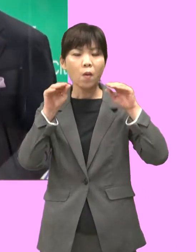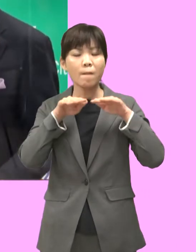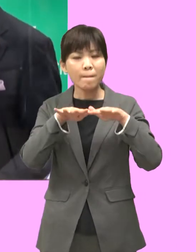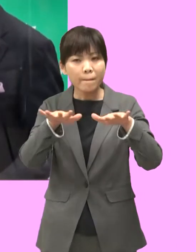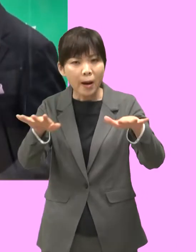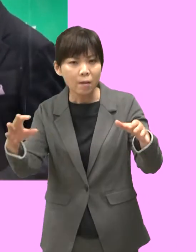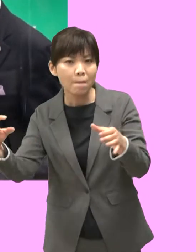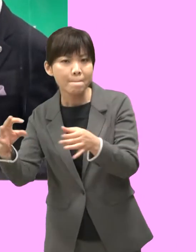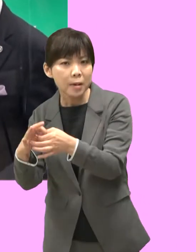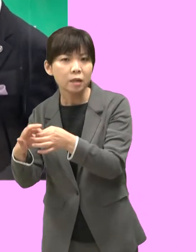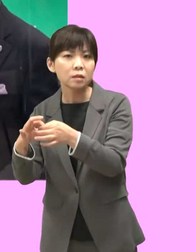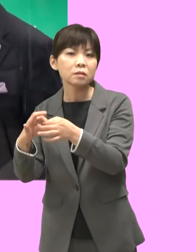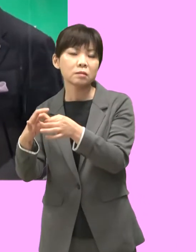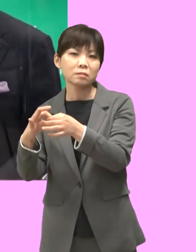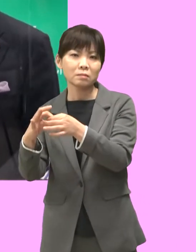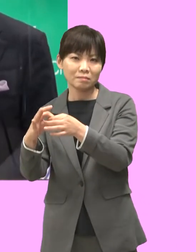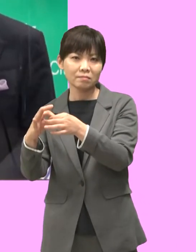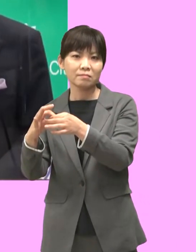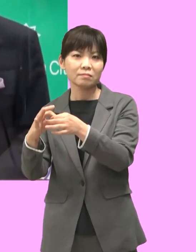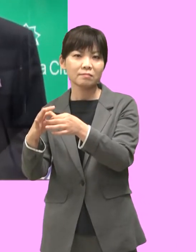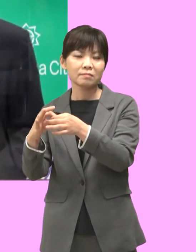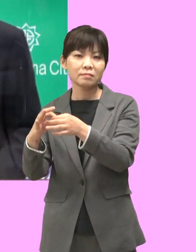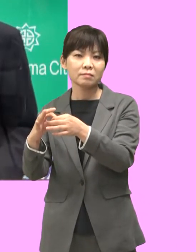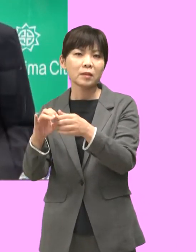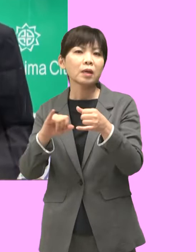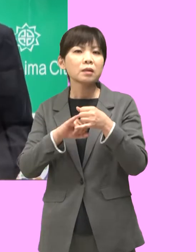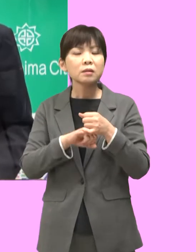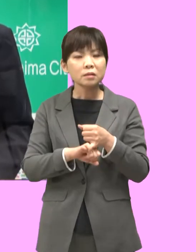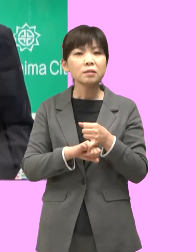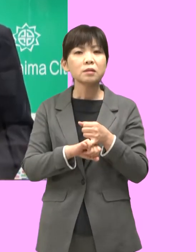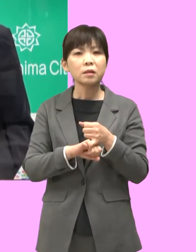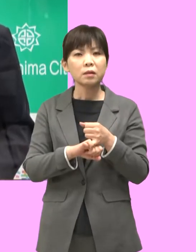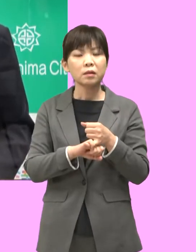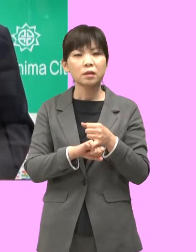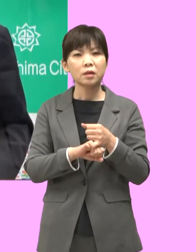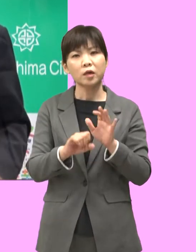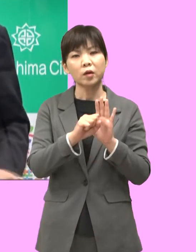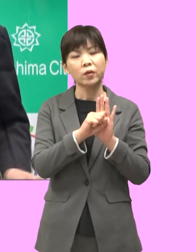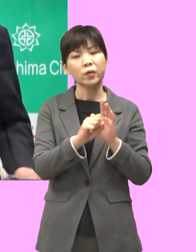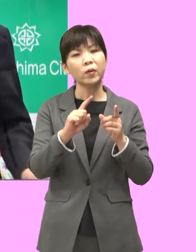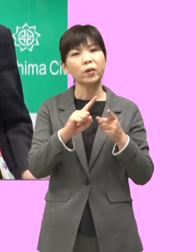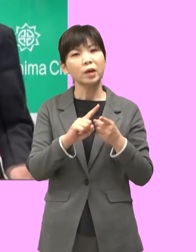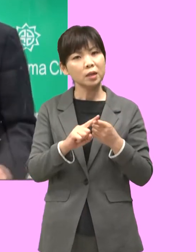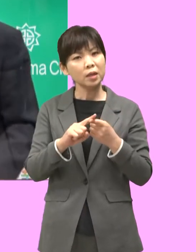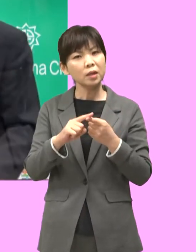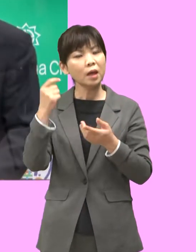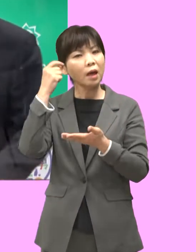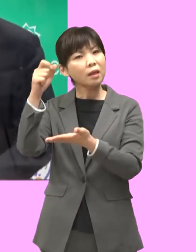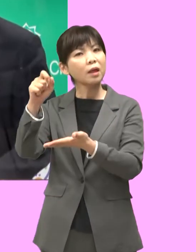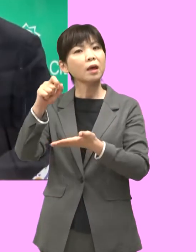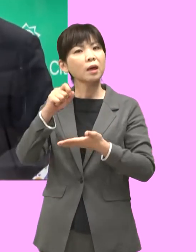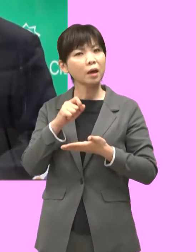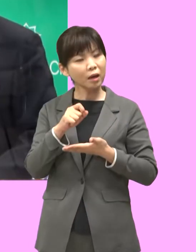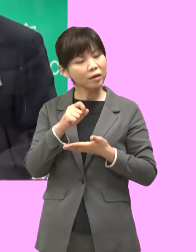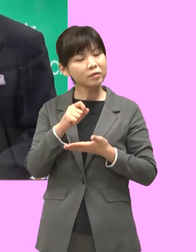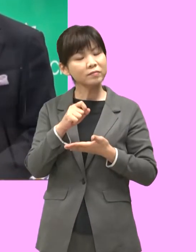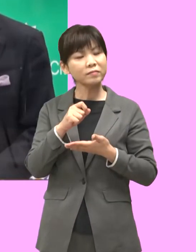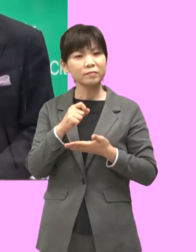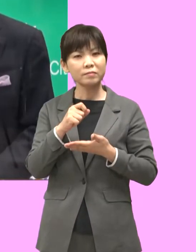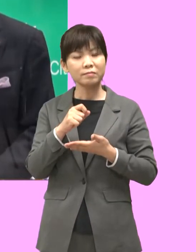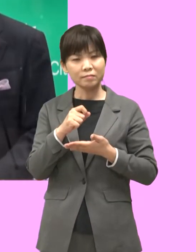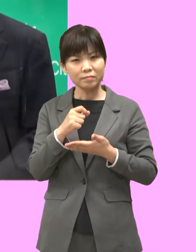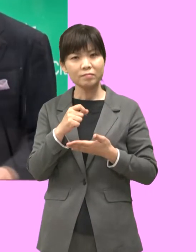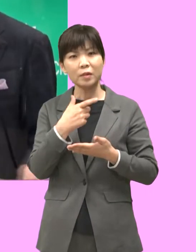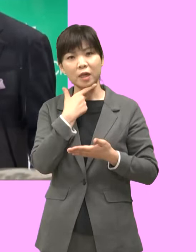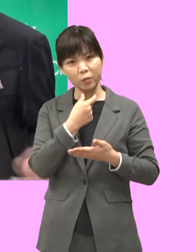して、ぜひあの有益なあの提案をいただければというふうに考えております。2点目